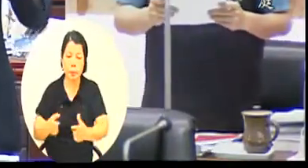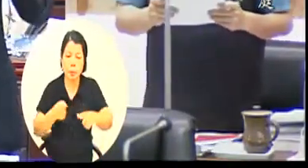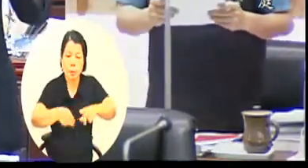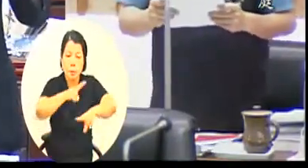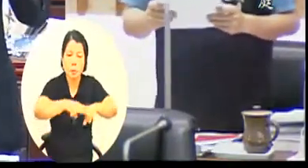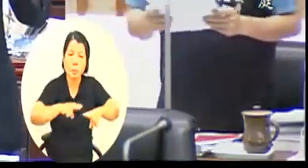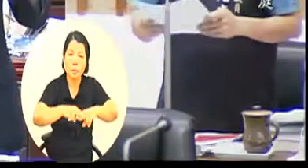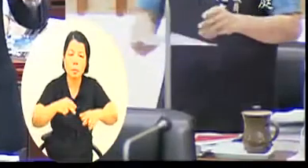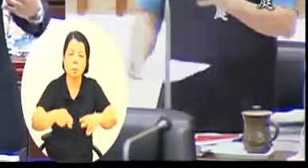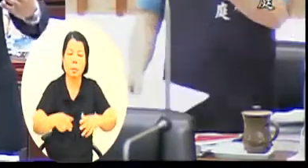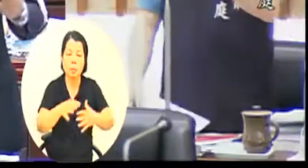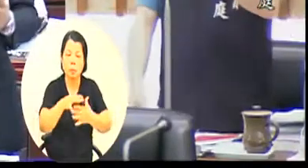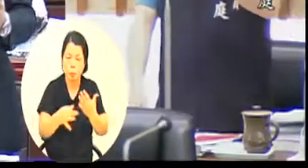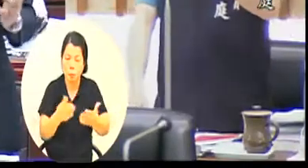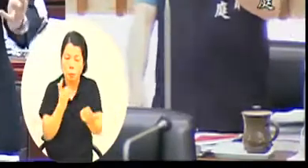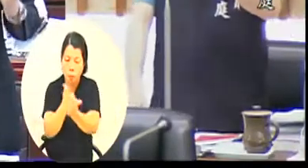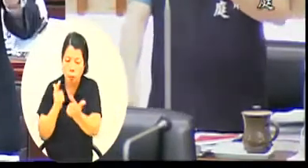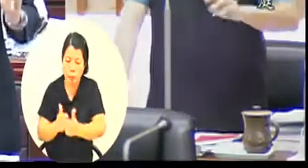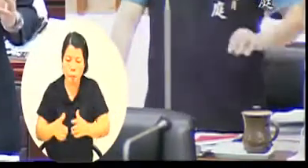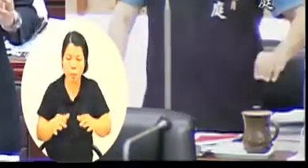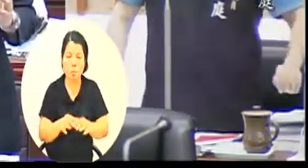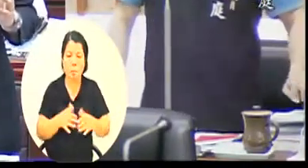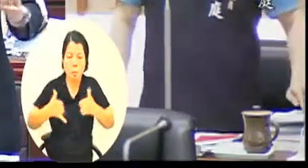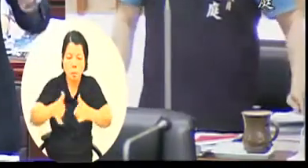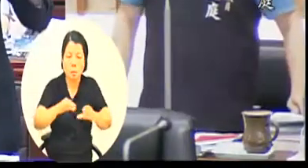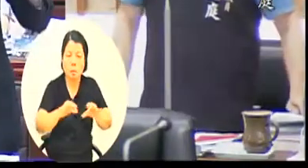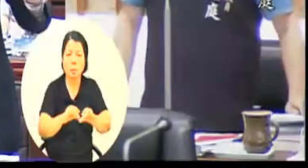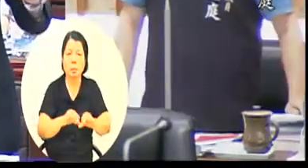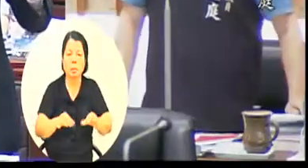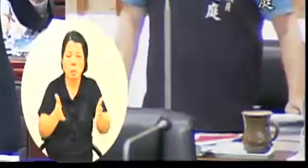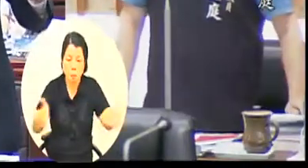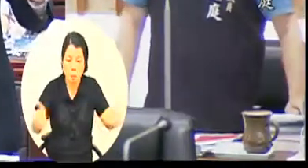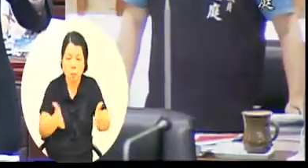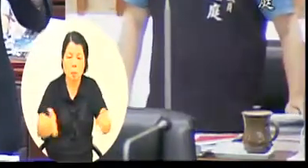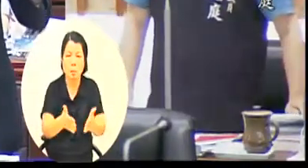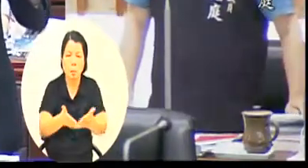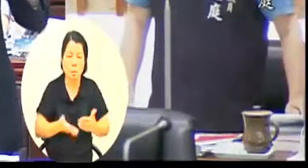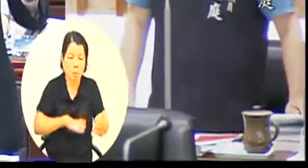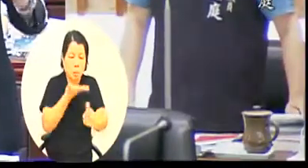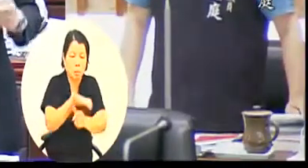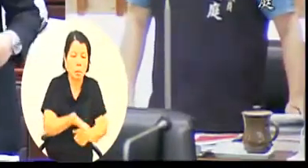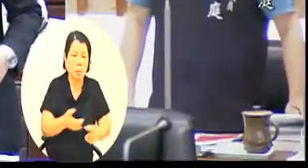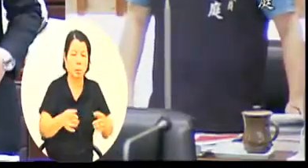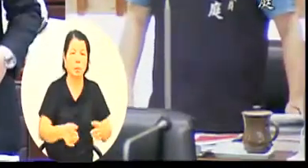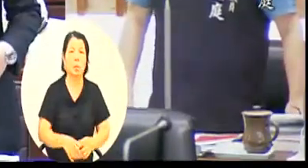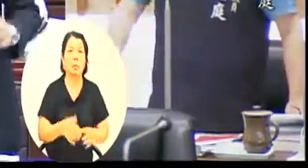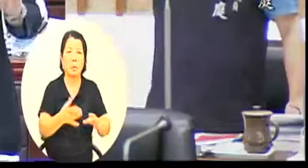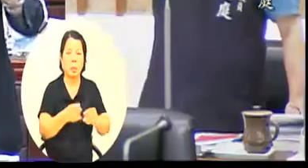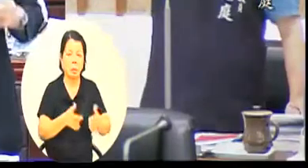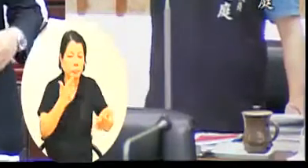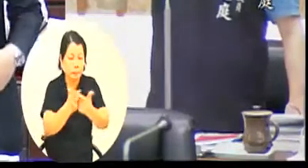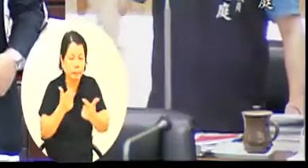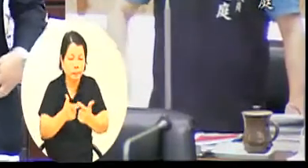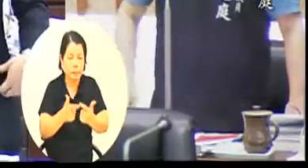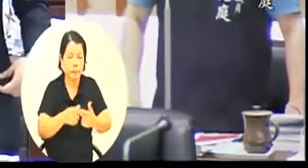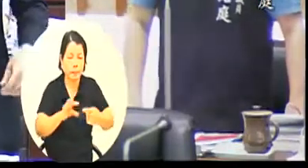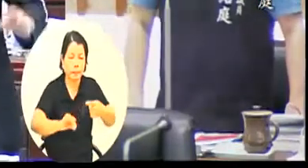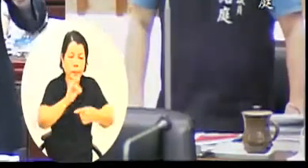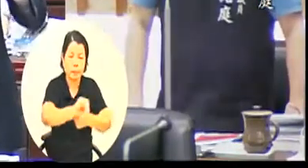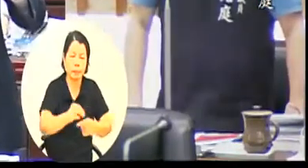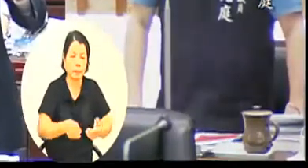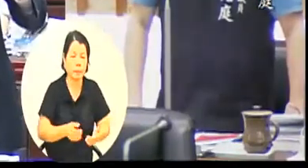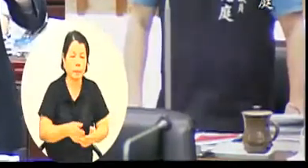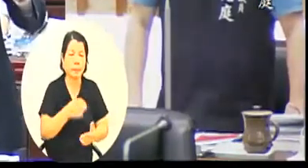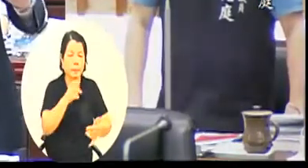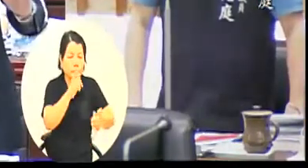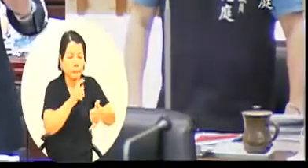件、面临的道路宽度等等综合考量，然后给它一个适当的一个容积率。 所以定出了容积率，对不对？